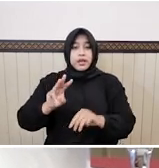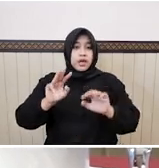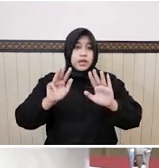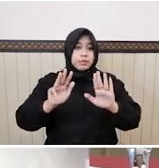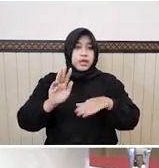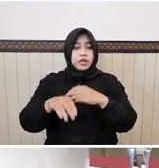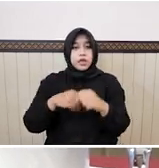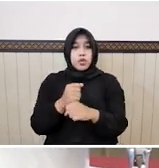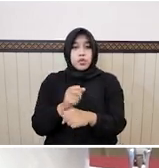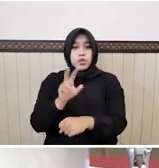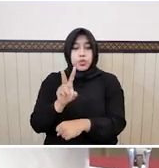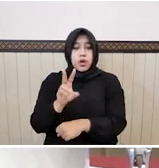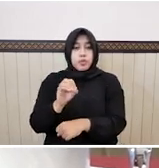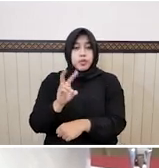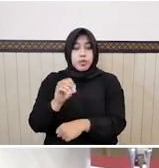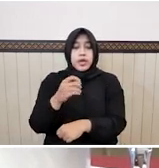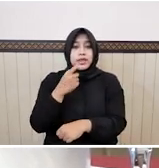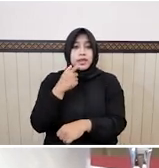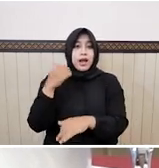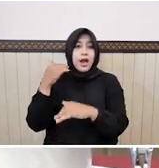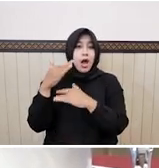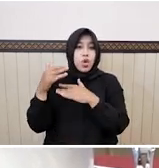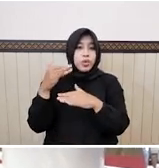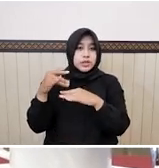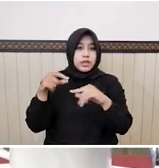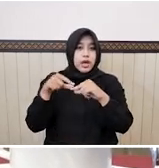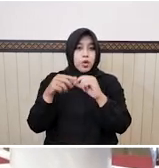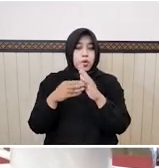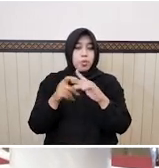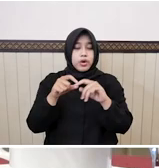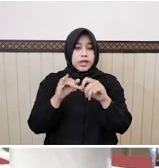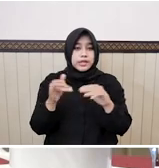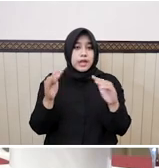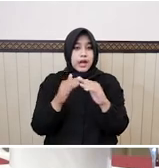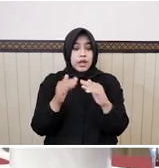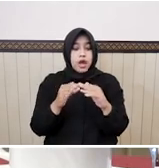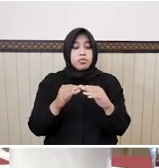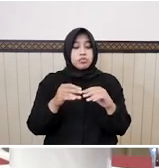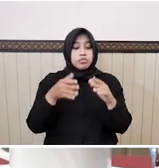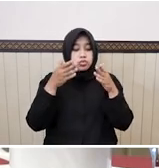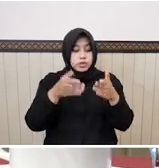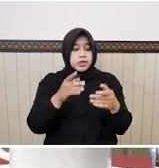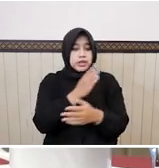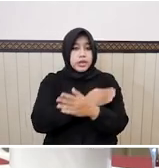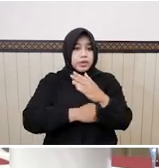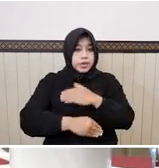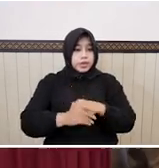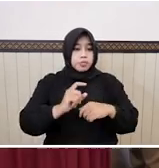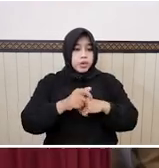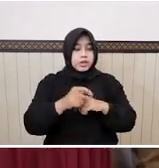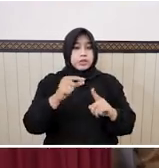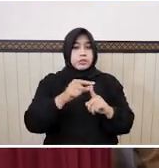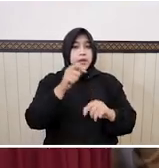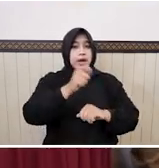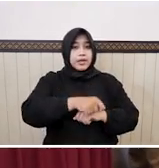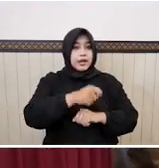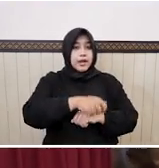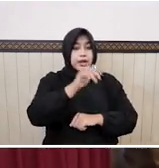2020 ya tentang akomodasi yang layak bagi penyandang disabilitas dalam proses peradilannya ya ya